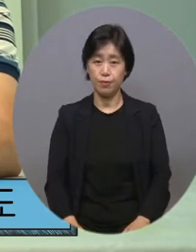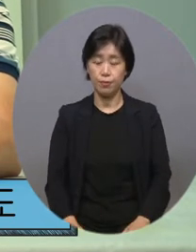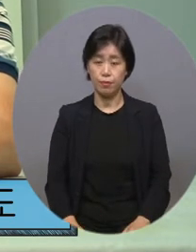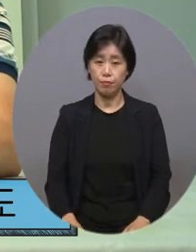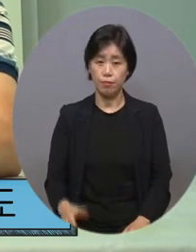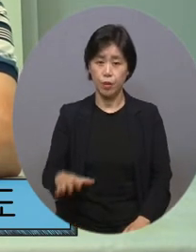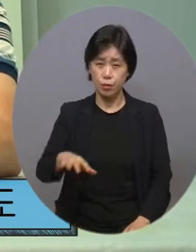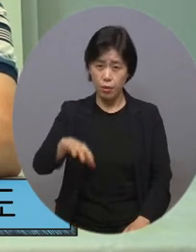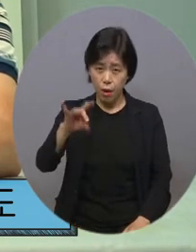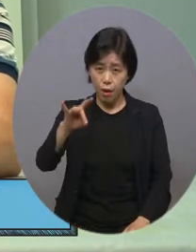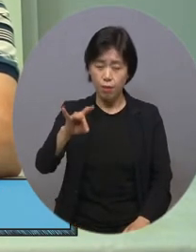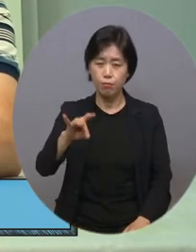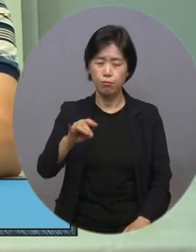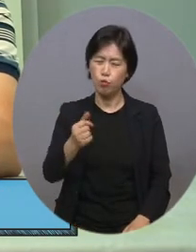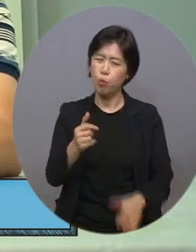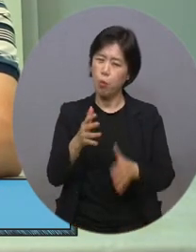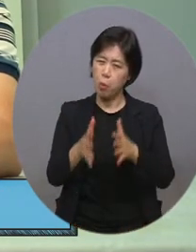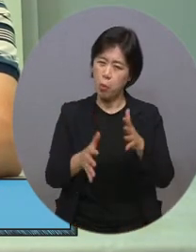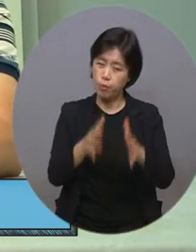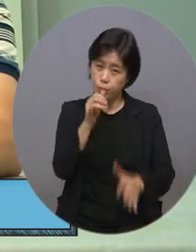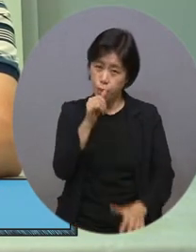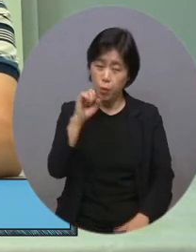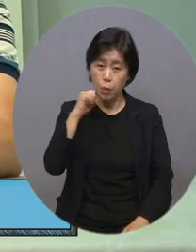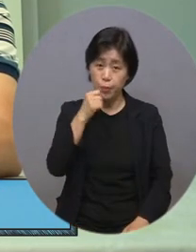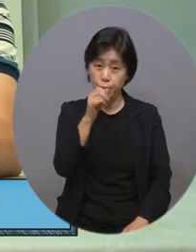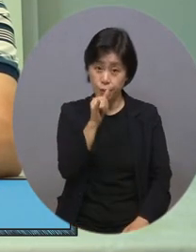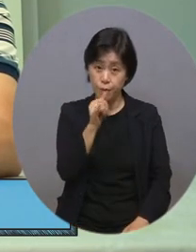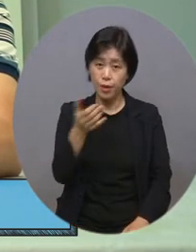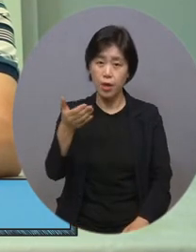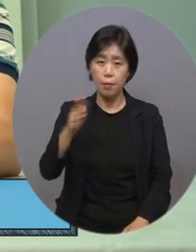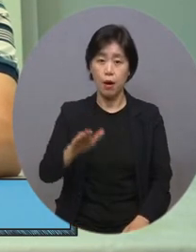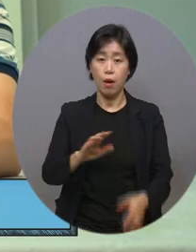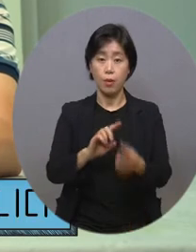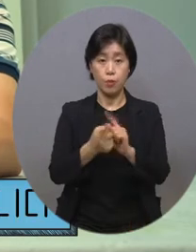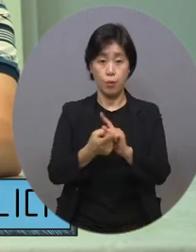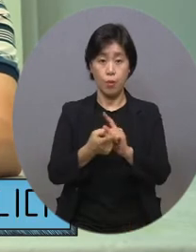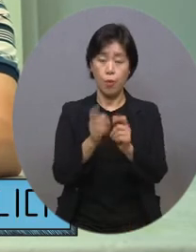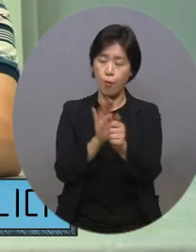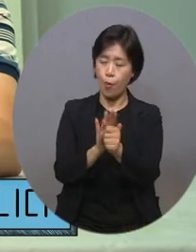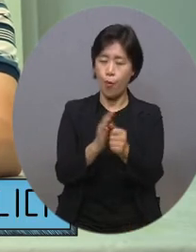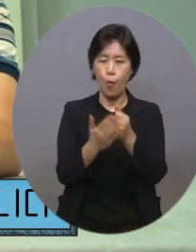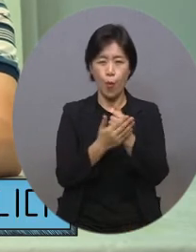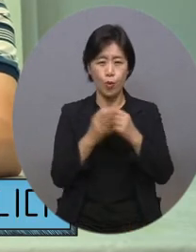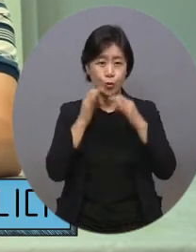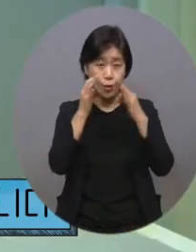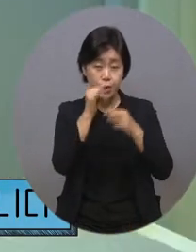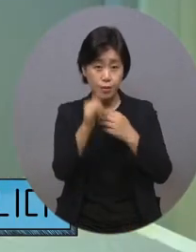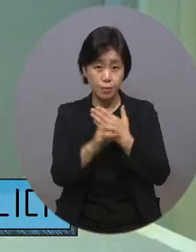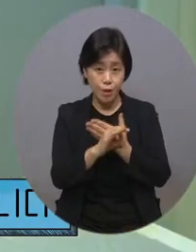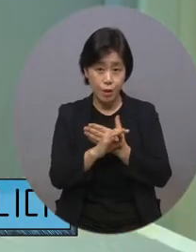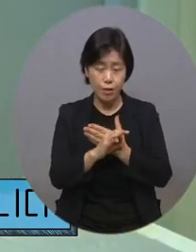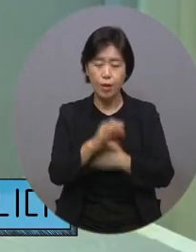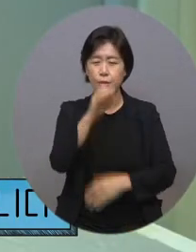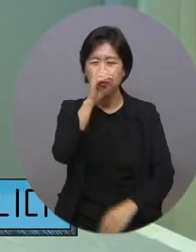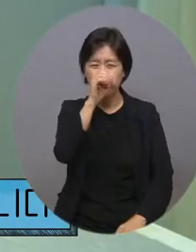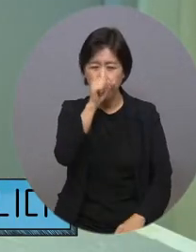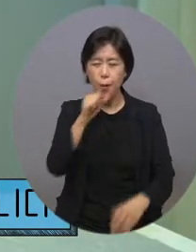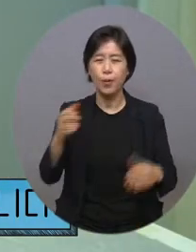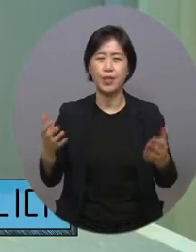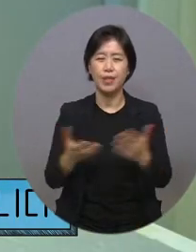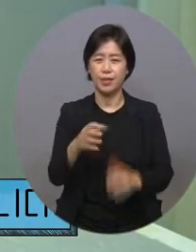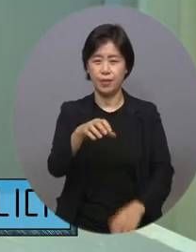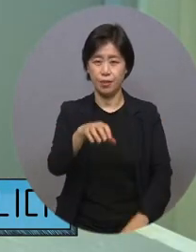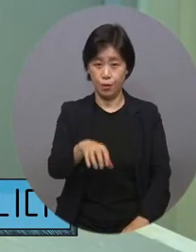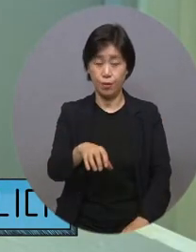초기에는 다소 어려움이 있다 하더라도 저희들이 서로 노력하고 합심하면 충분히 좋은 일터로서의